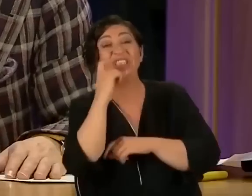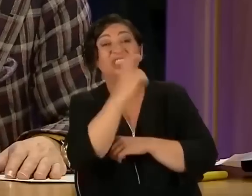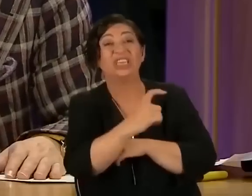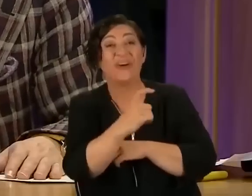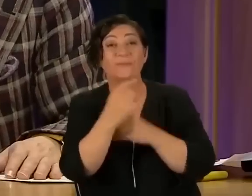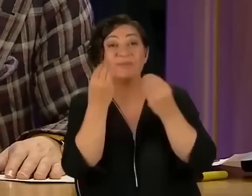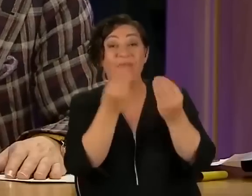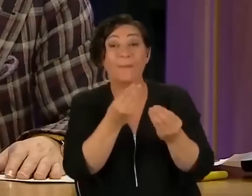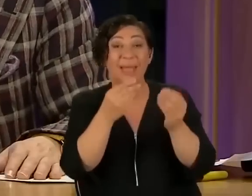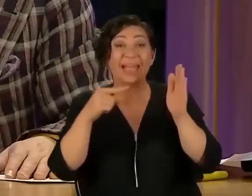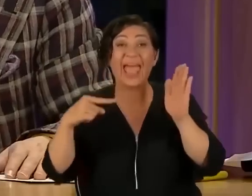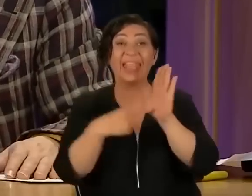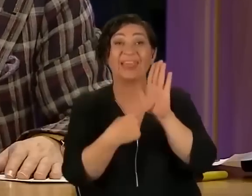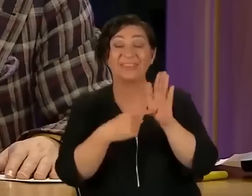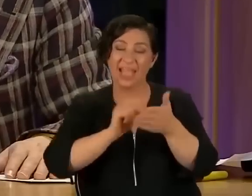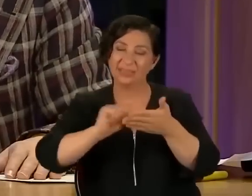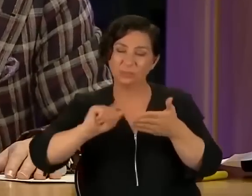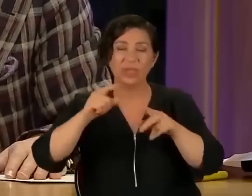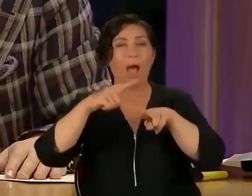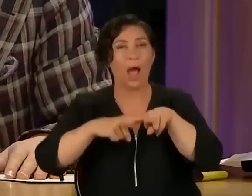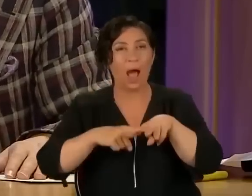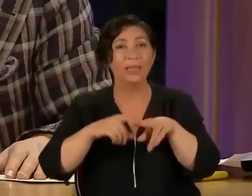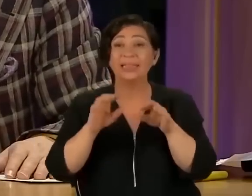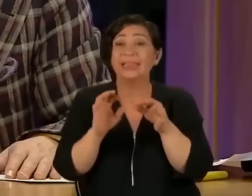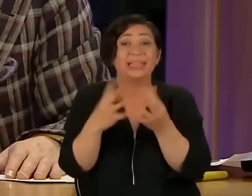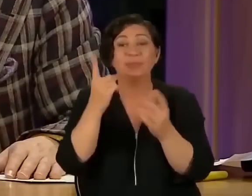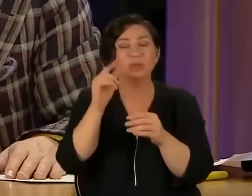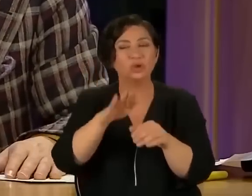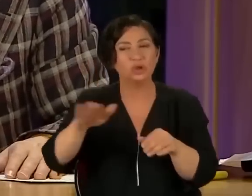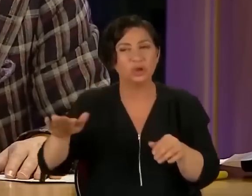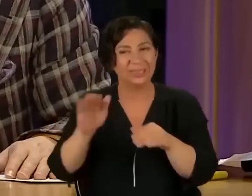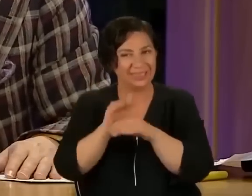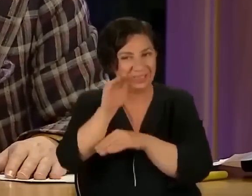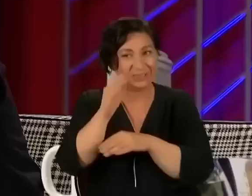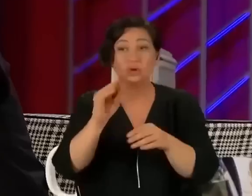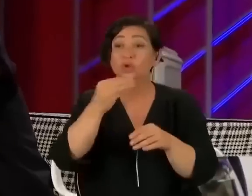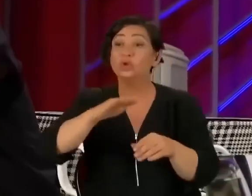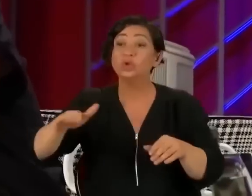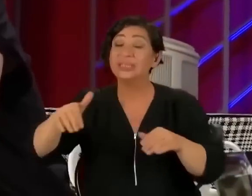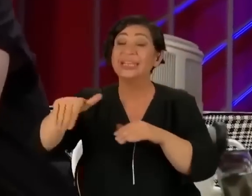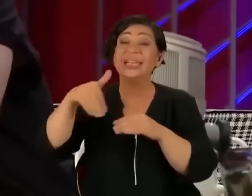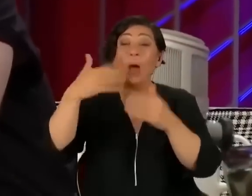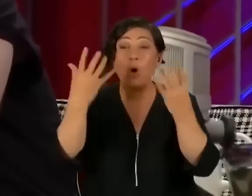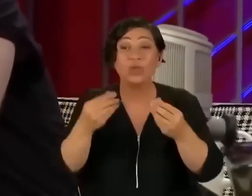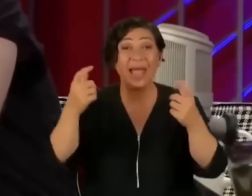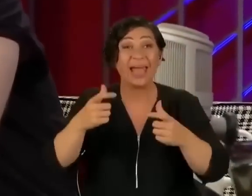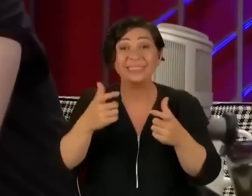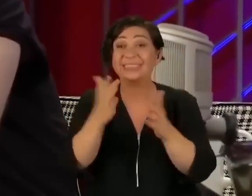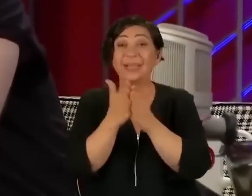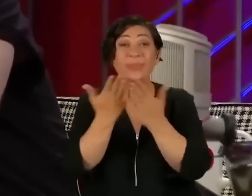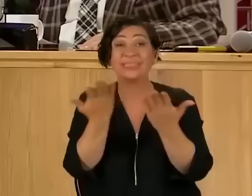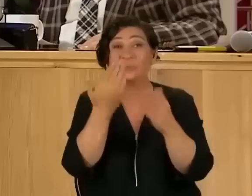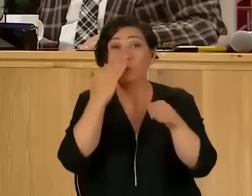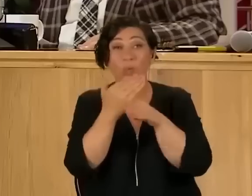cevap vermek amacıyla yazılmıştır? A. Nasıl bir çocukluk geçirdiniz? B. Çocukluğunuzun geçtiği yerler eserlerinizi nasıl